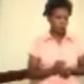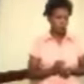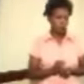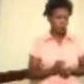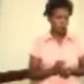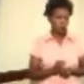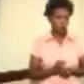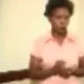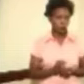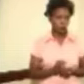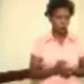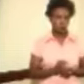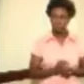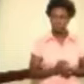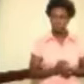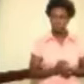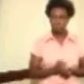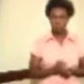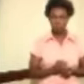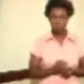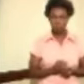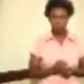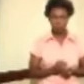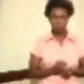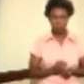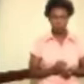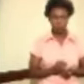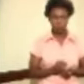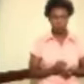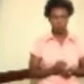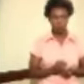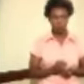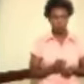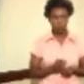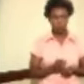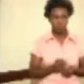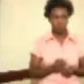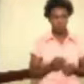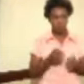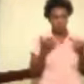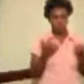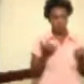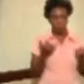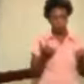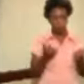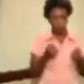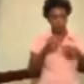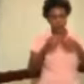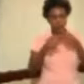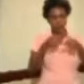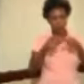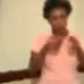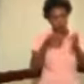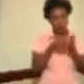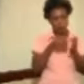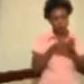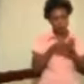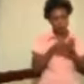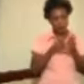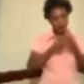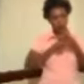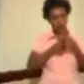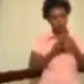Merci, et je commencerai par dire que nous allons commencer par renégocier les